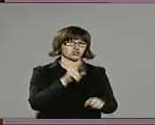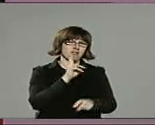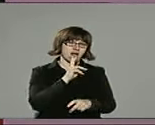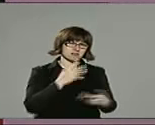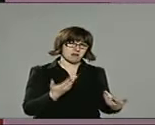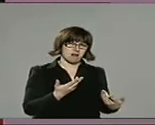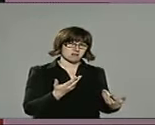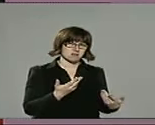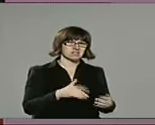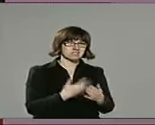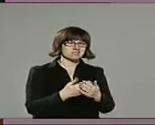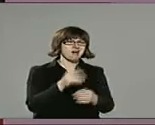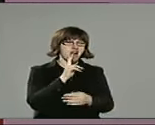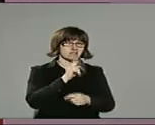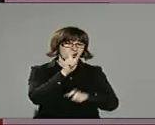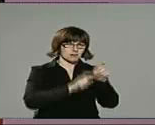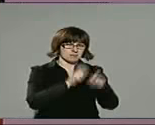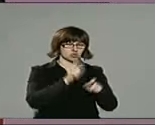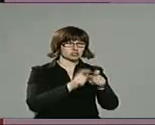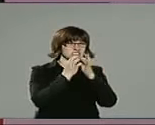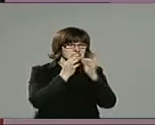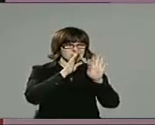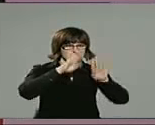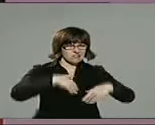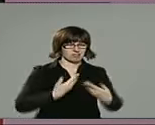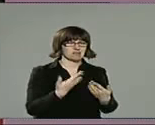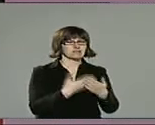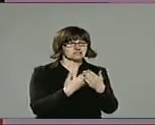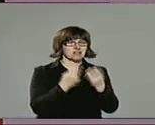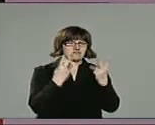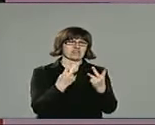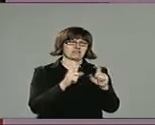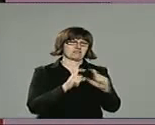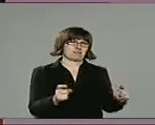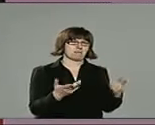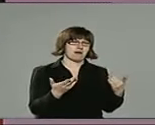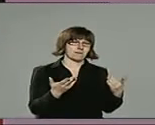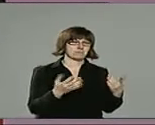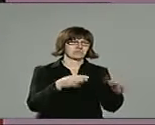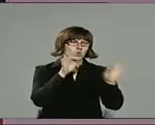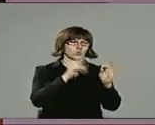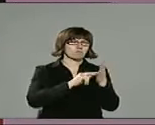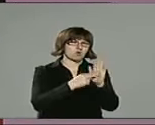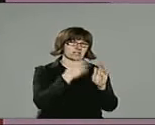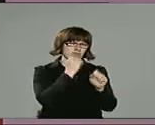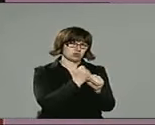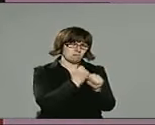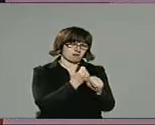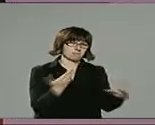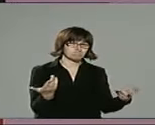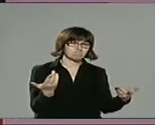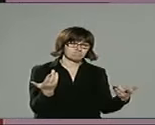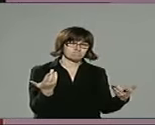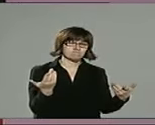Alltag. Denn der Alltag der Menschen, den genau zu kennen, das ist das Wichtigste, wenn man gute Politik machen will, liebe Genossinnen